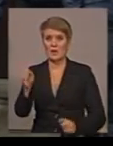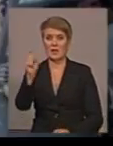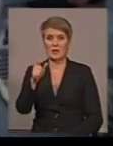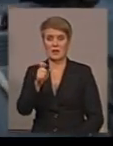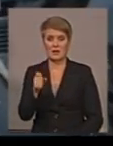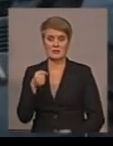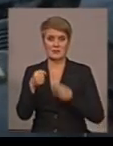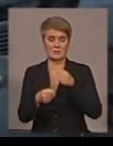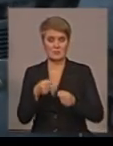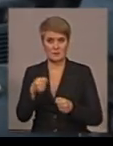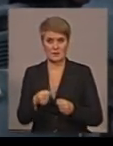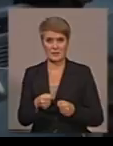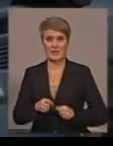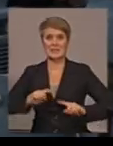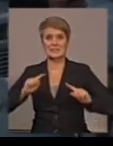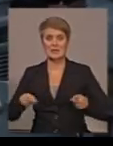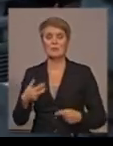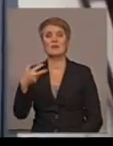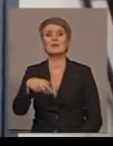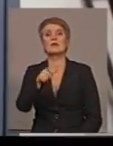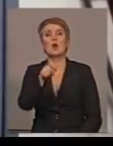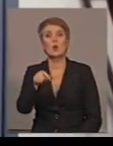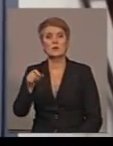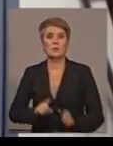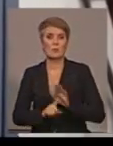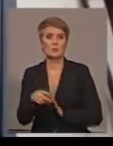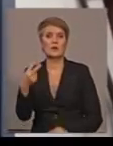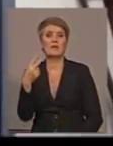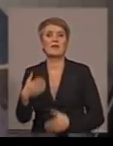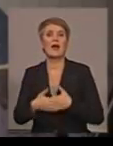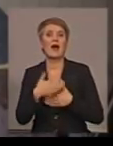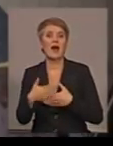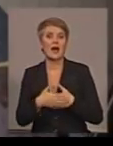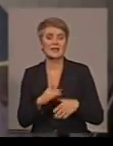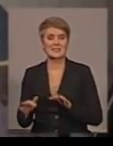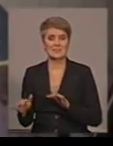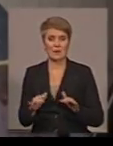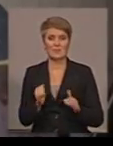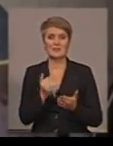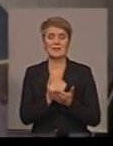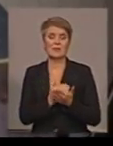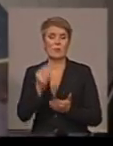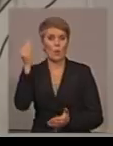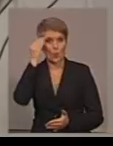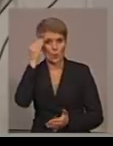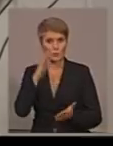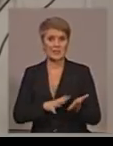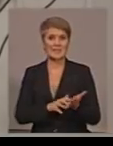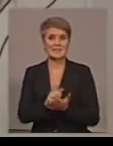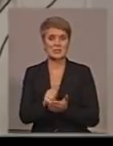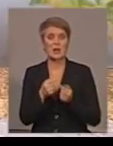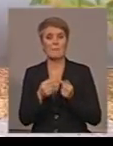газом, били. Затримали близько 30 осіб. Порушено дві карні справи за статтями умисне знищення або пошкодження майна та